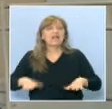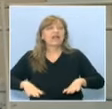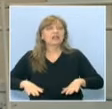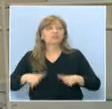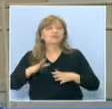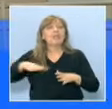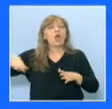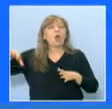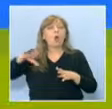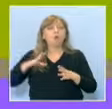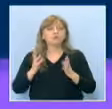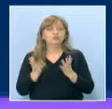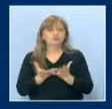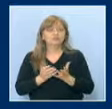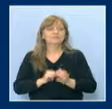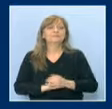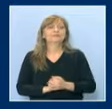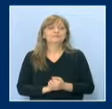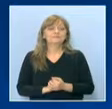общности.